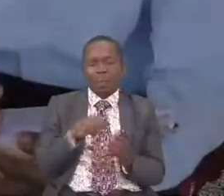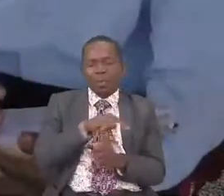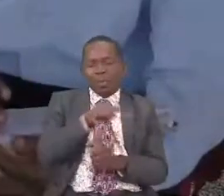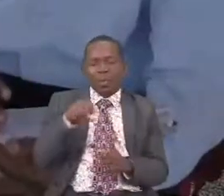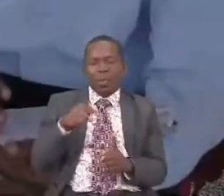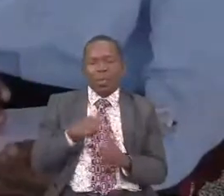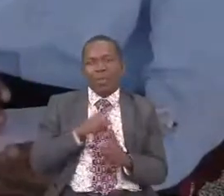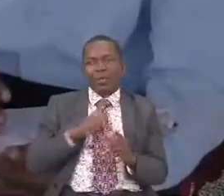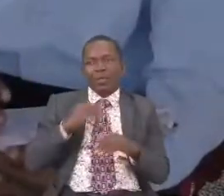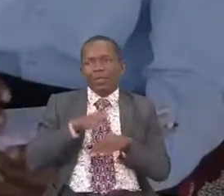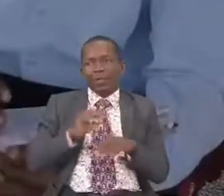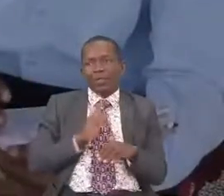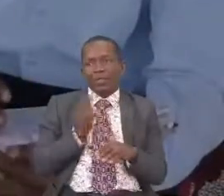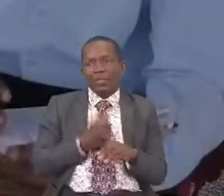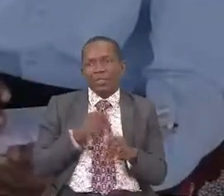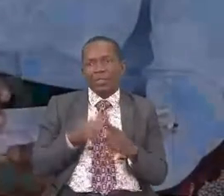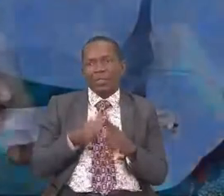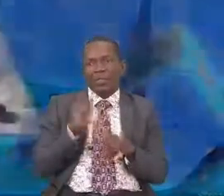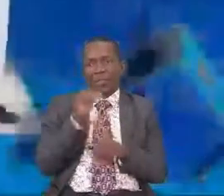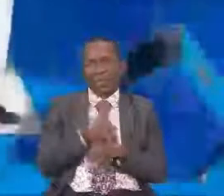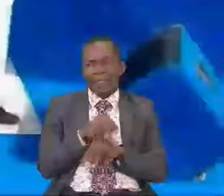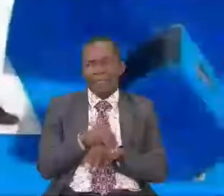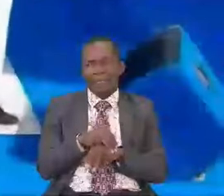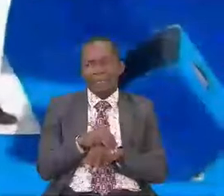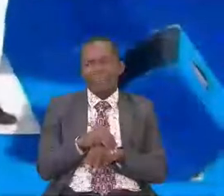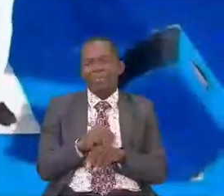ministère, généralement, c'est bon. Hein?